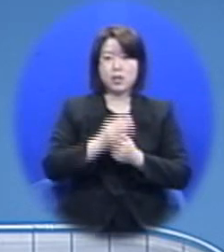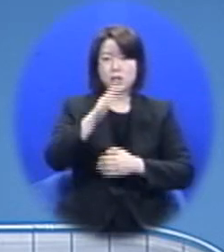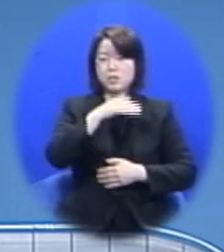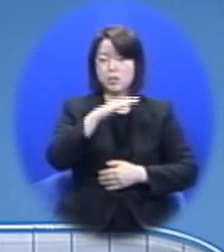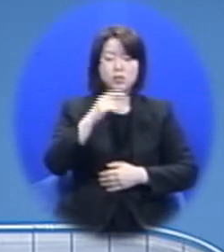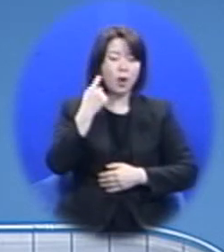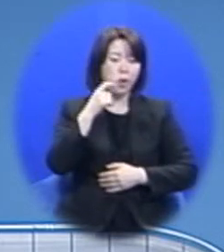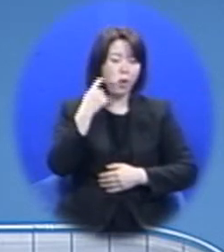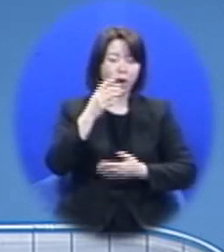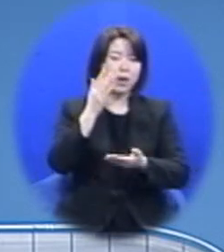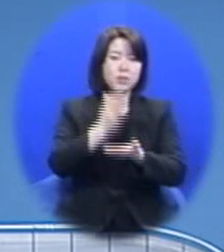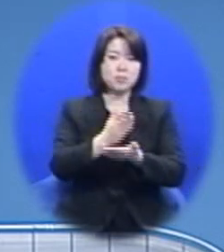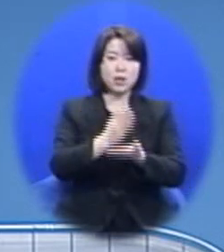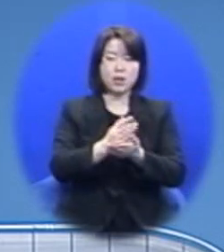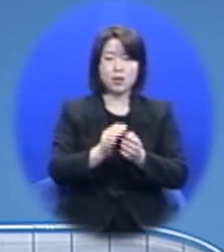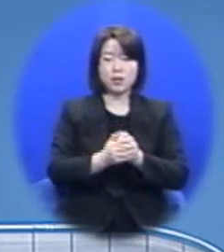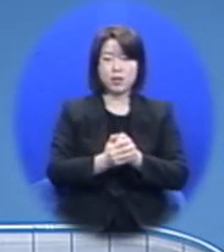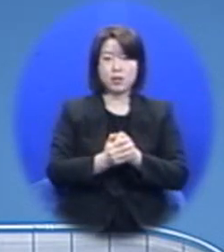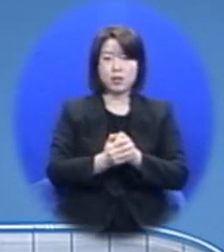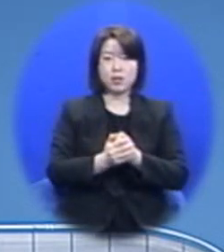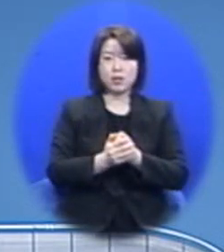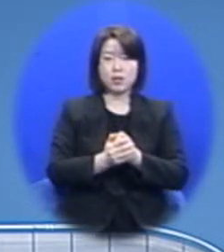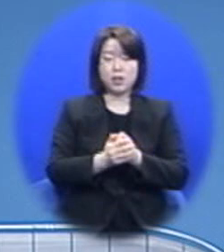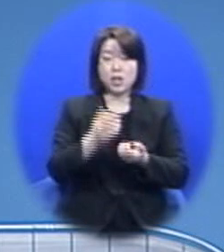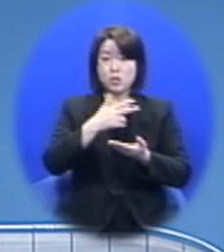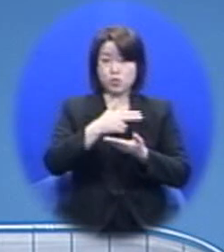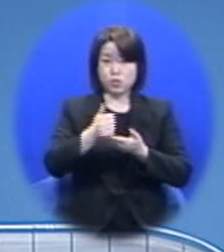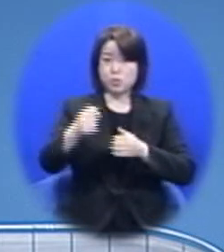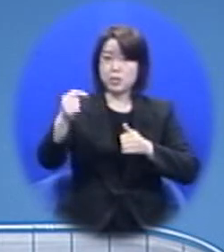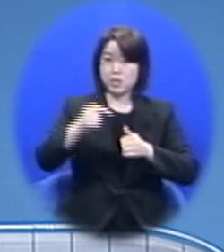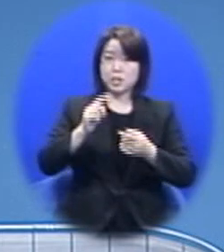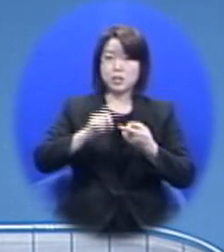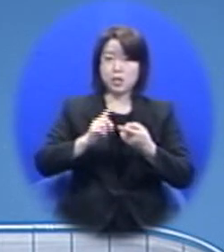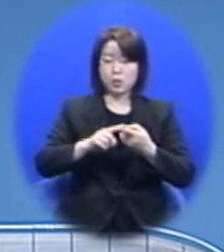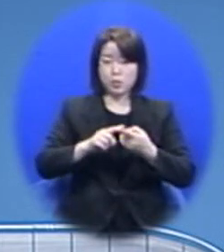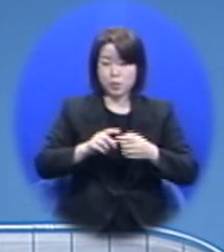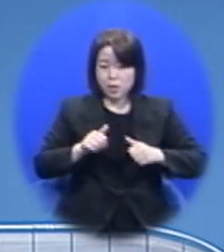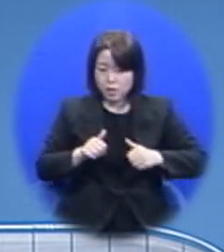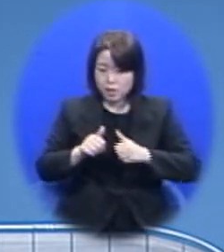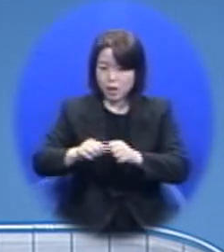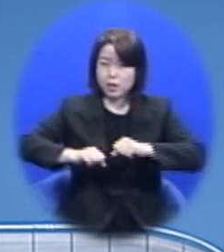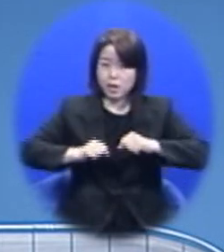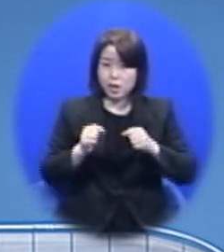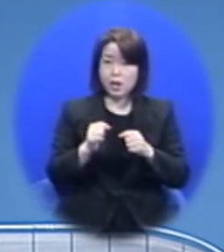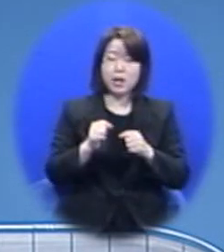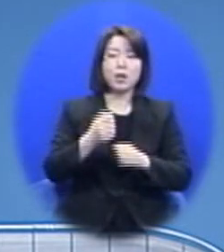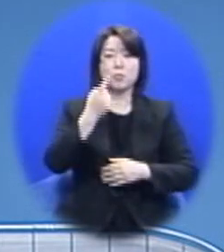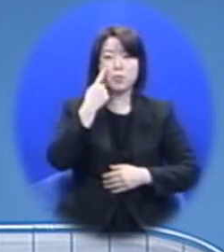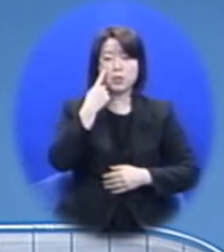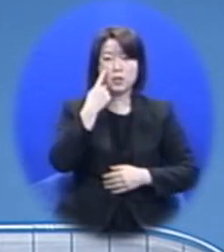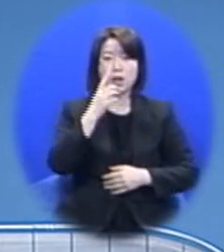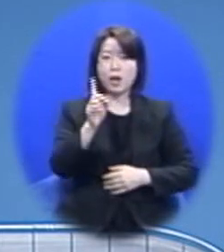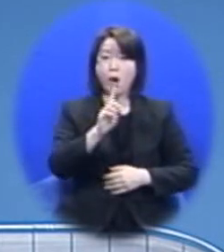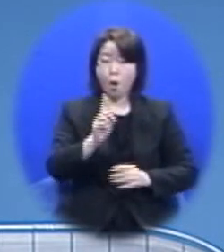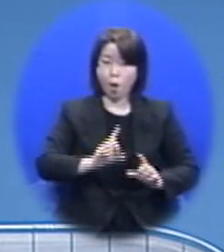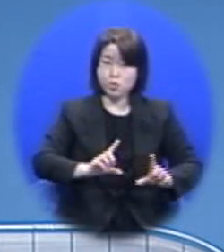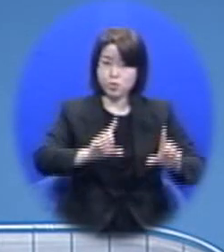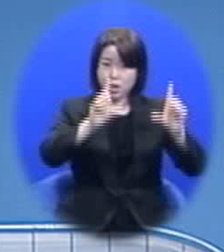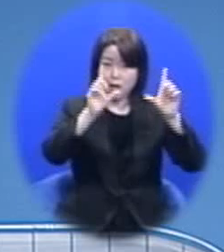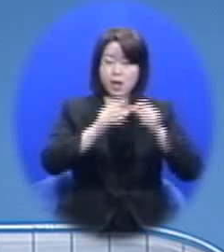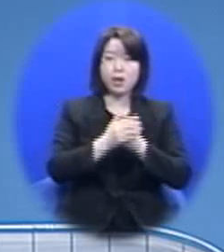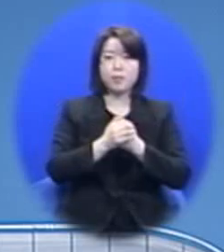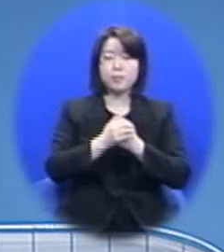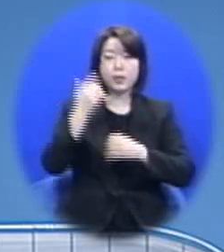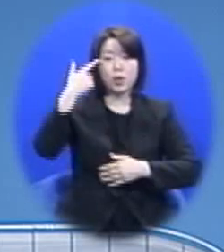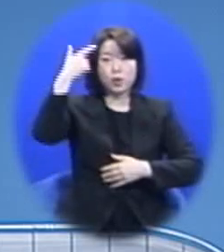마라, 그렇게 주님이 하라는 대로 해보니까 어느 해 우리